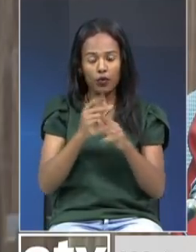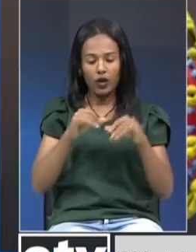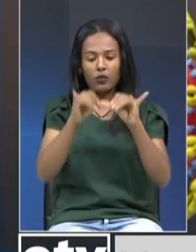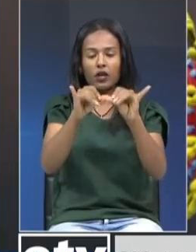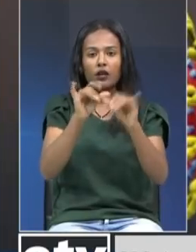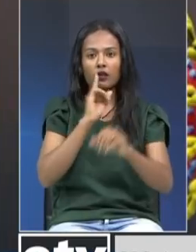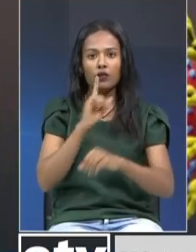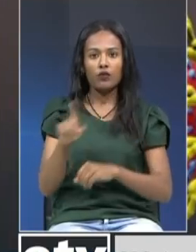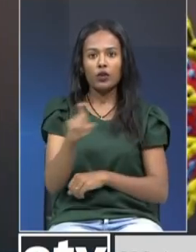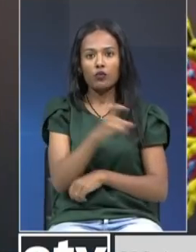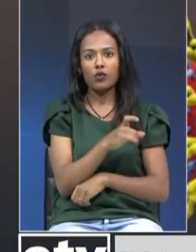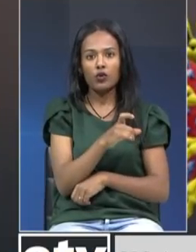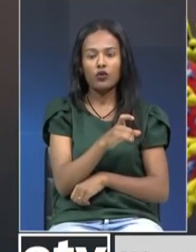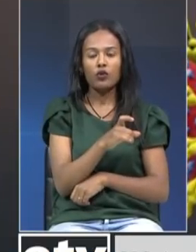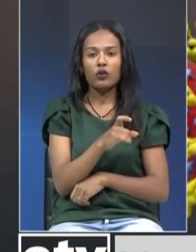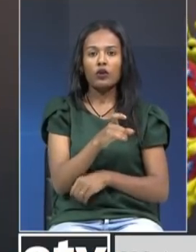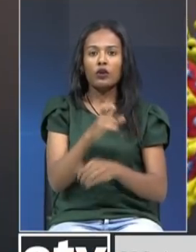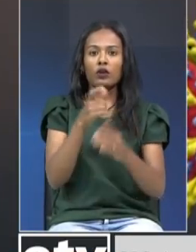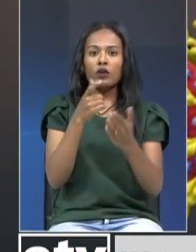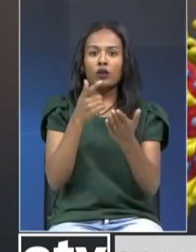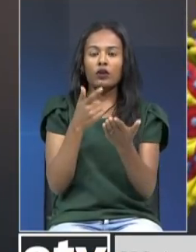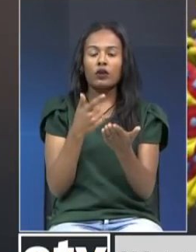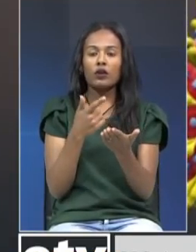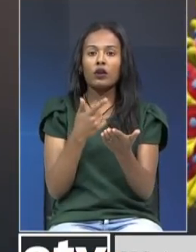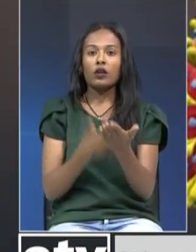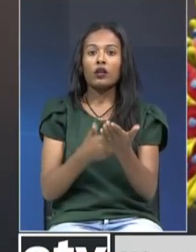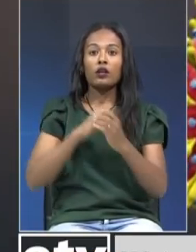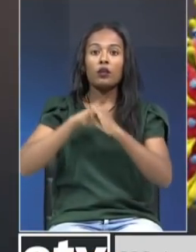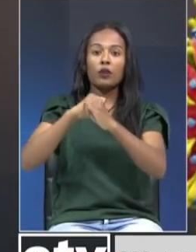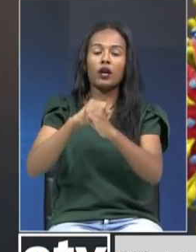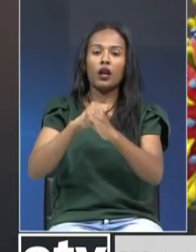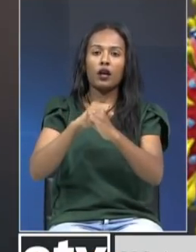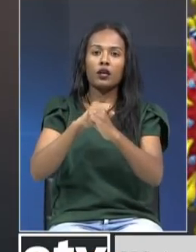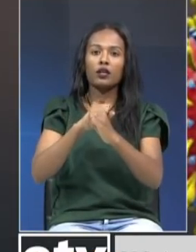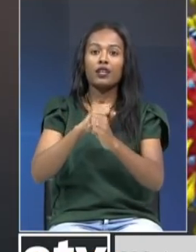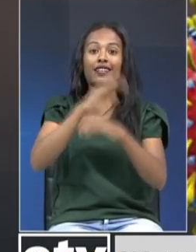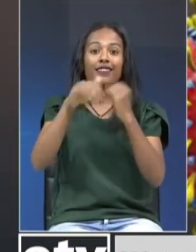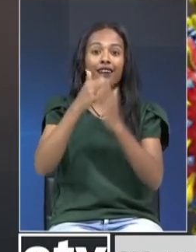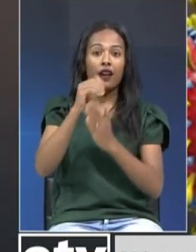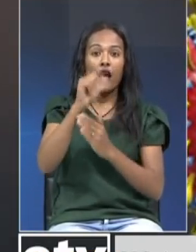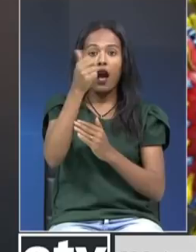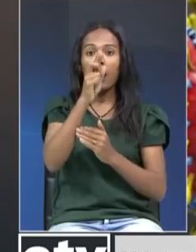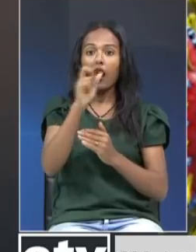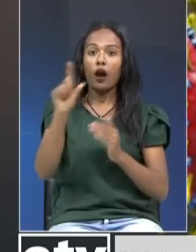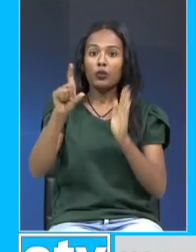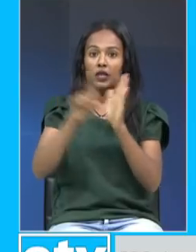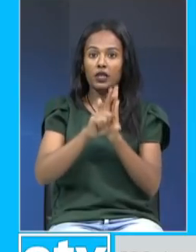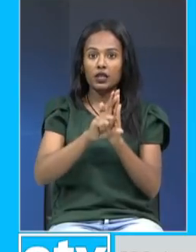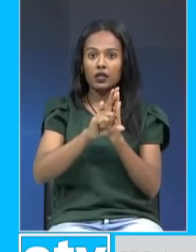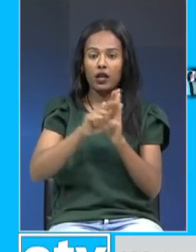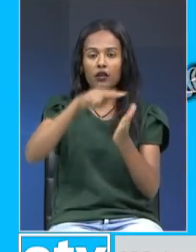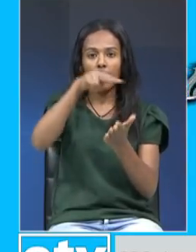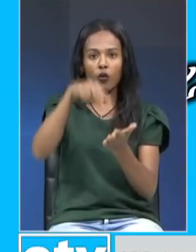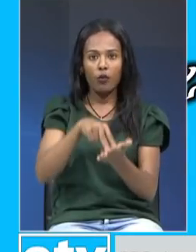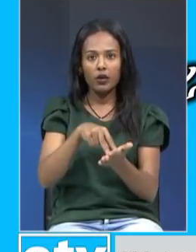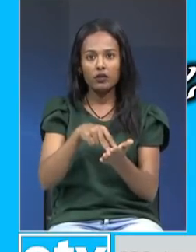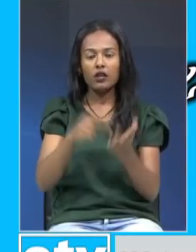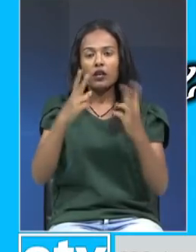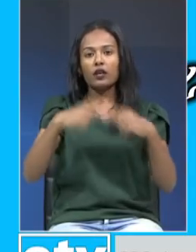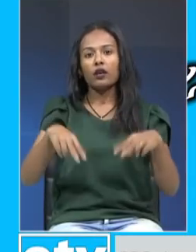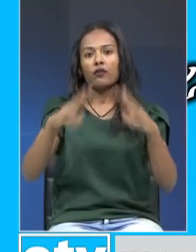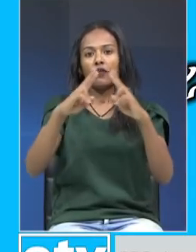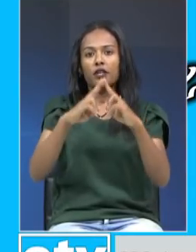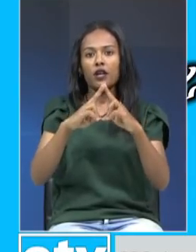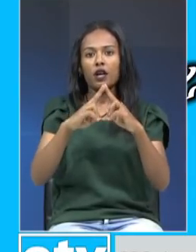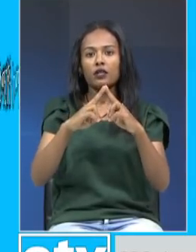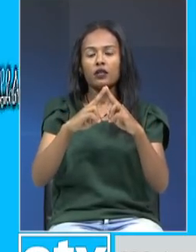የሚሆነው። የኮሮና ቫይረስን በተቋም ደረጃ ለመከላከል የጠቅላይ አቃቢ ህግና ተጠሪ ተቋማት ማለትም የፌዴራል ማረሚያ